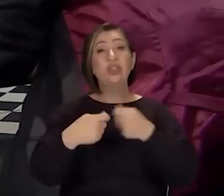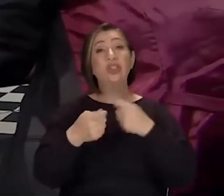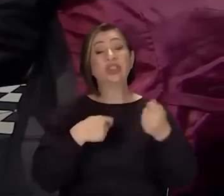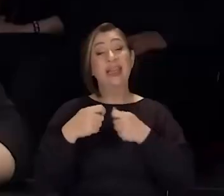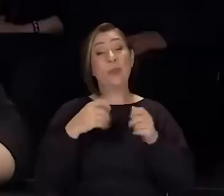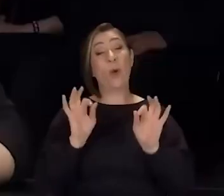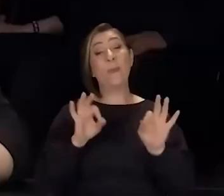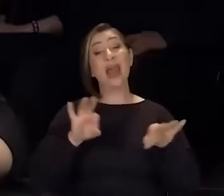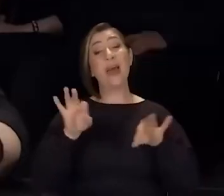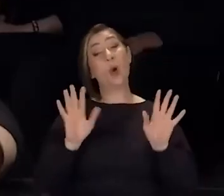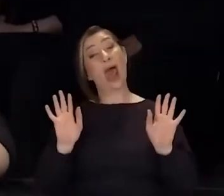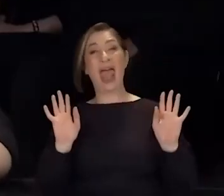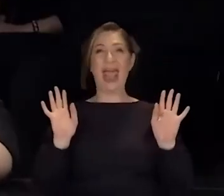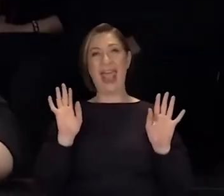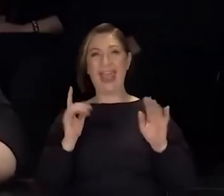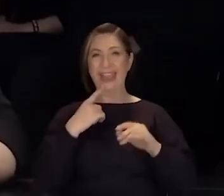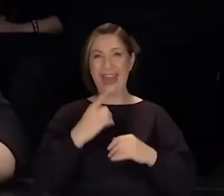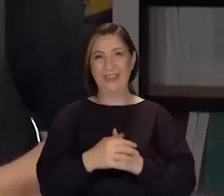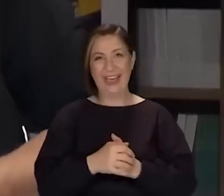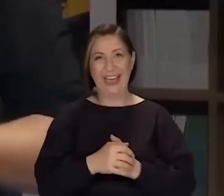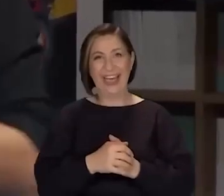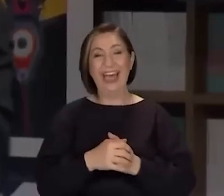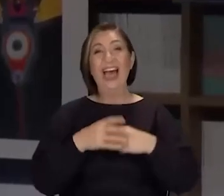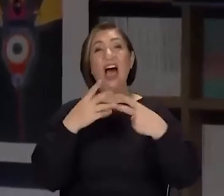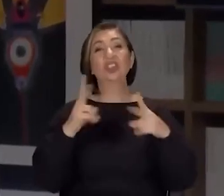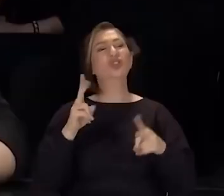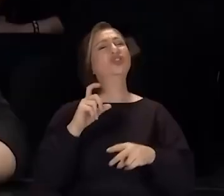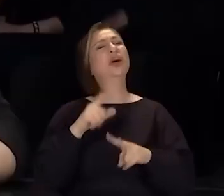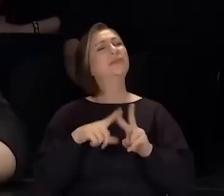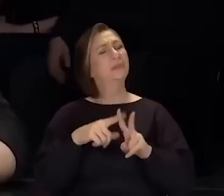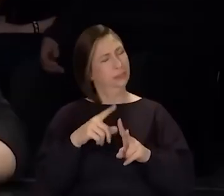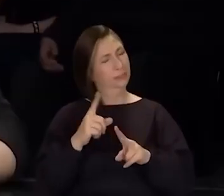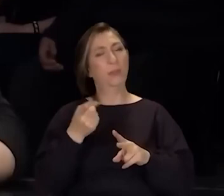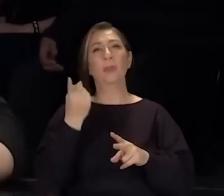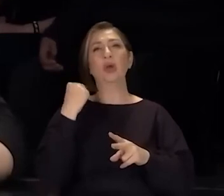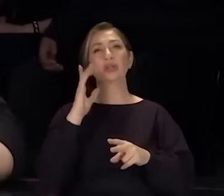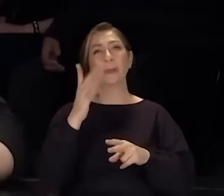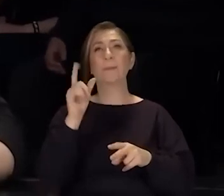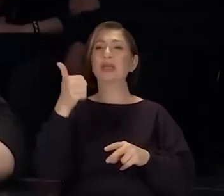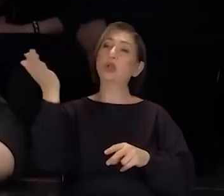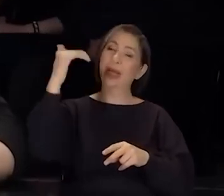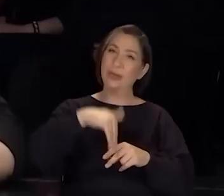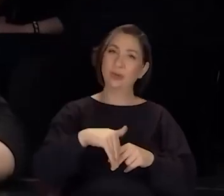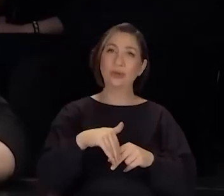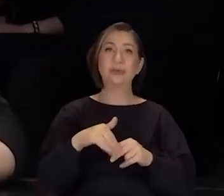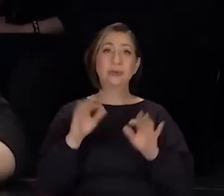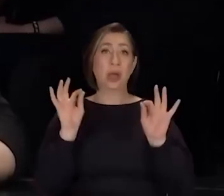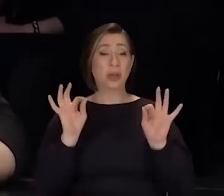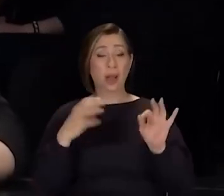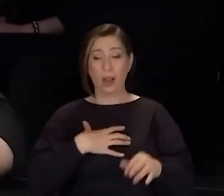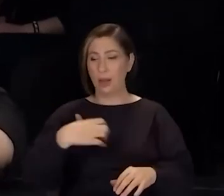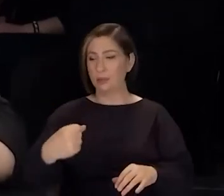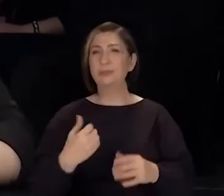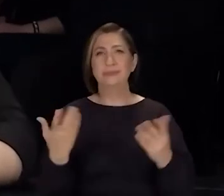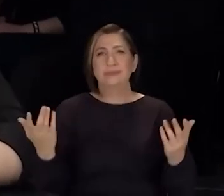stratejisi dermişim şimdi. İşte açılış var Can'cığım. Tamam bir gün önceden gidiyorsun. Bir gün sonra geliyorsun diye aynı yerden